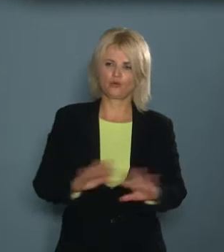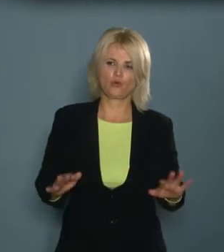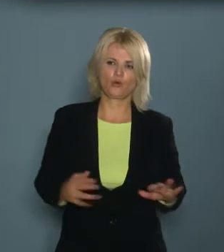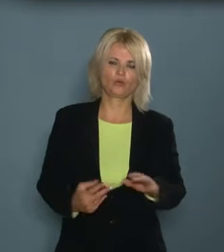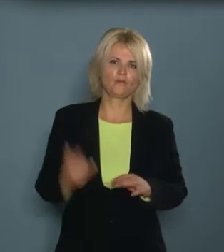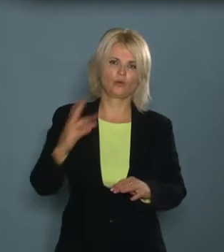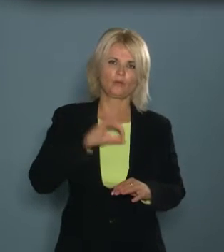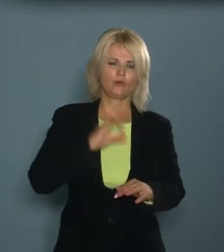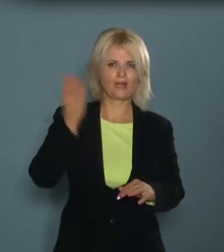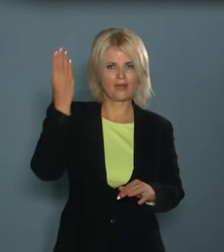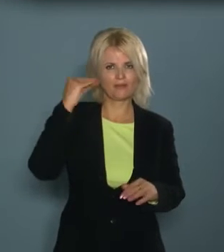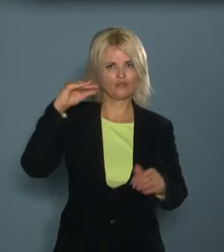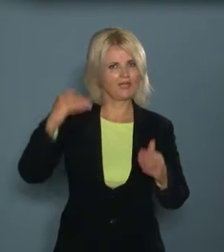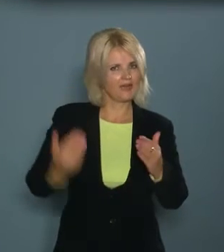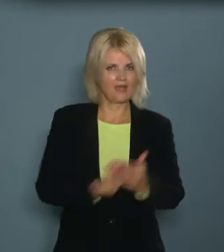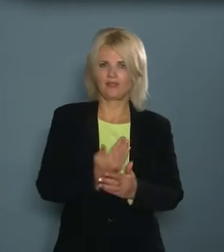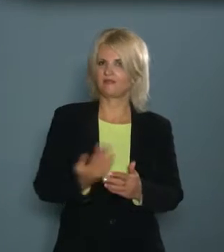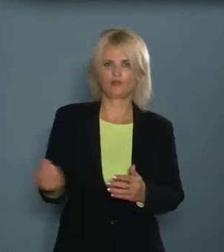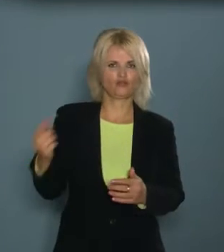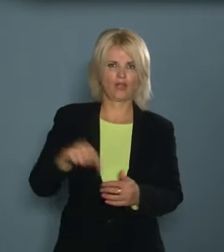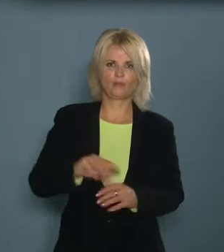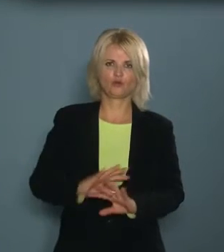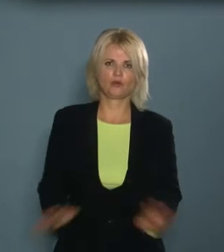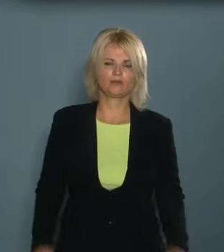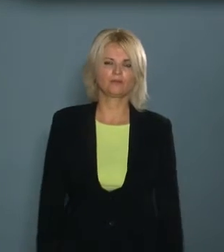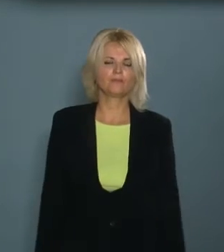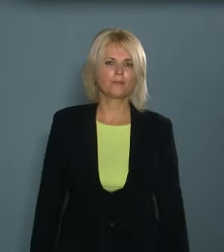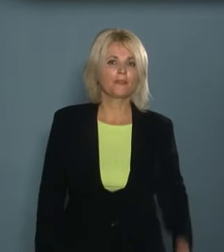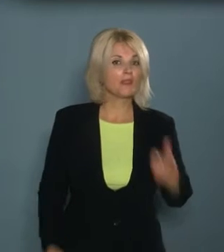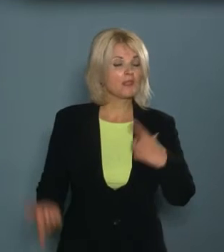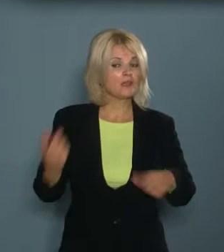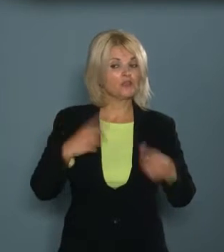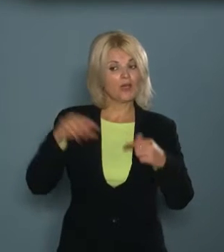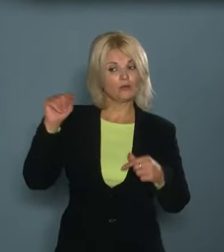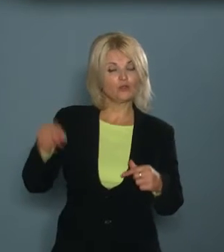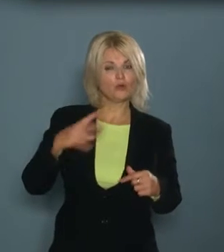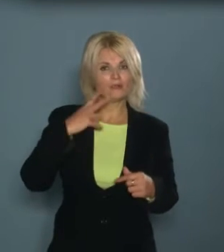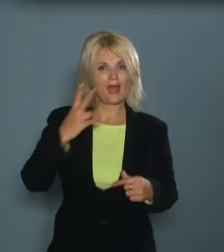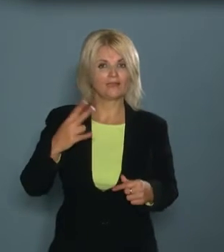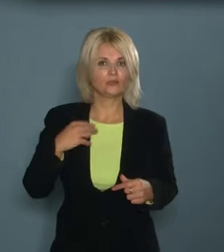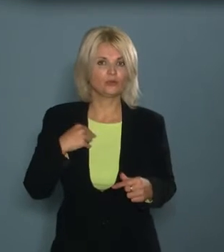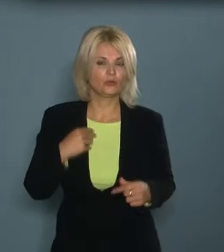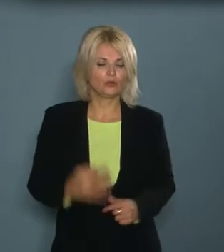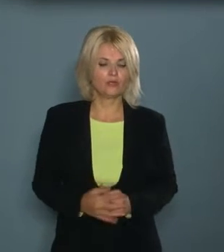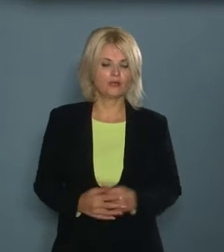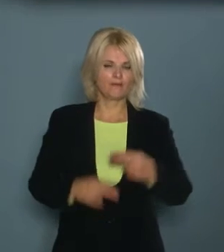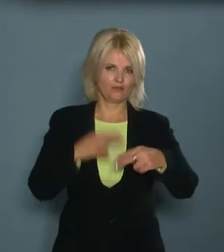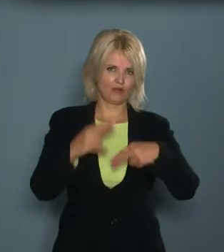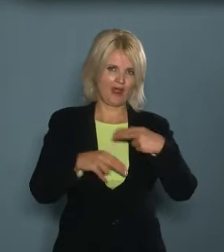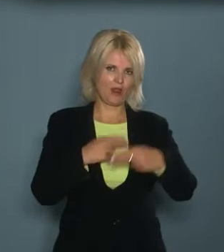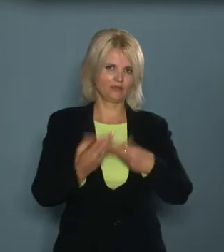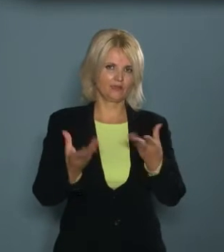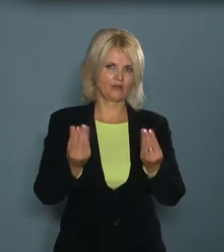főpolgármester helyettesek, se, tehát jó páran nem jöttek el. Hát sajnos ott azt láttuk magában a